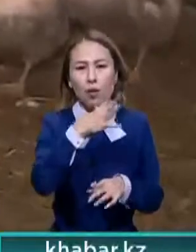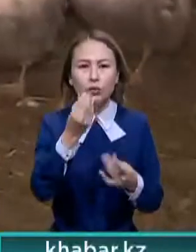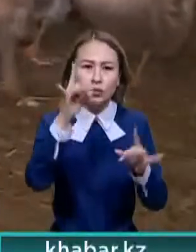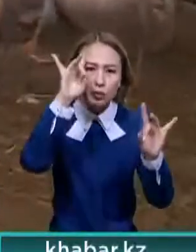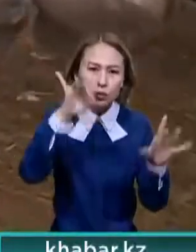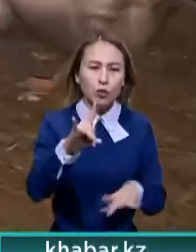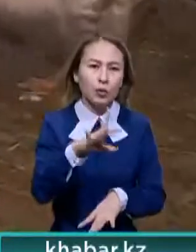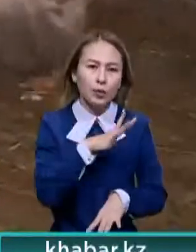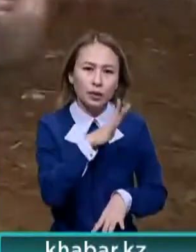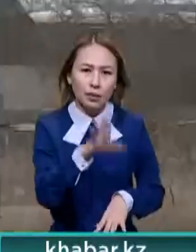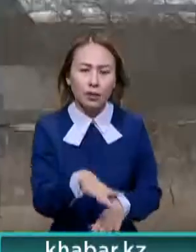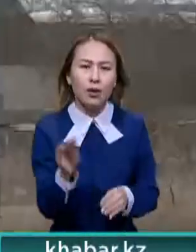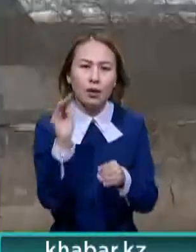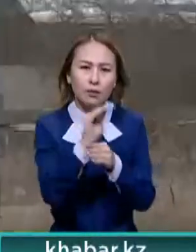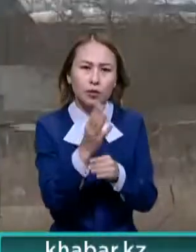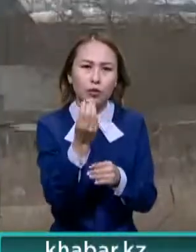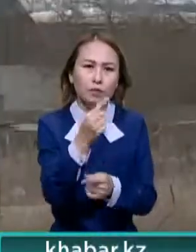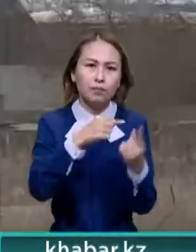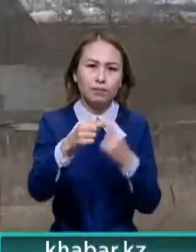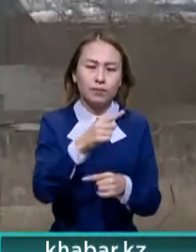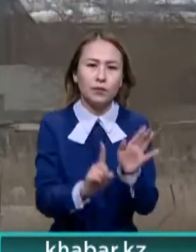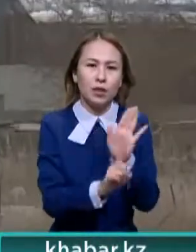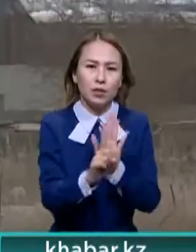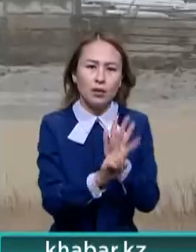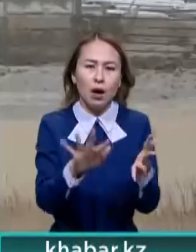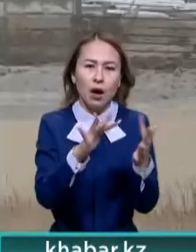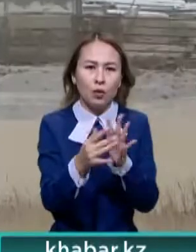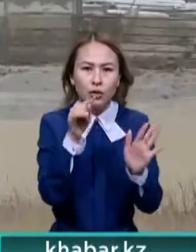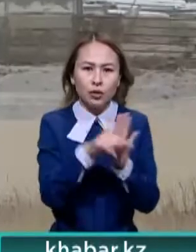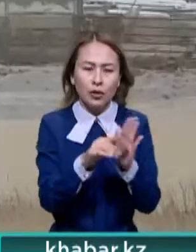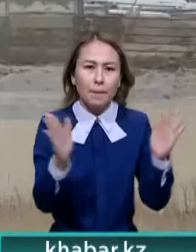жағдайға ұрынып қалмас үшін қосымша бір кәсіпті бастапты. Ауыл ішінде